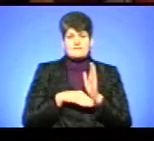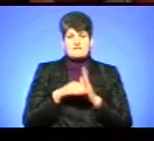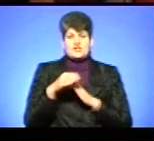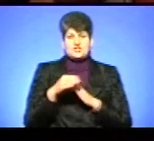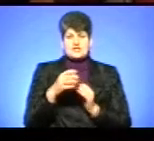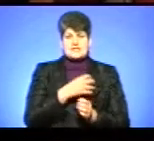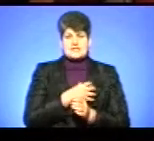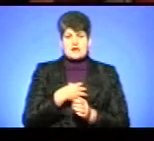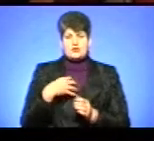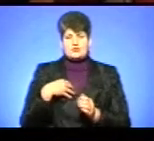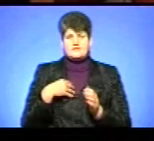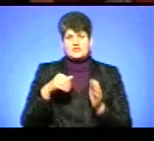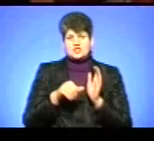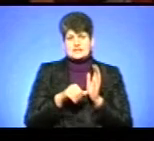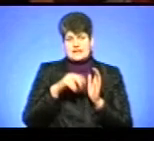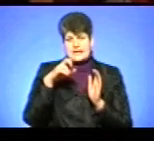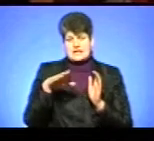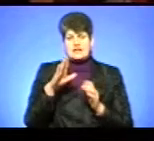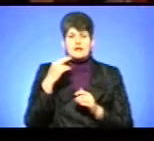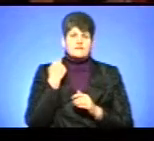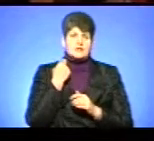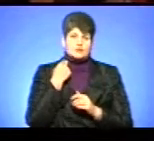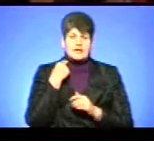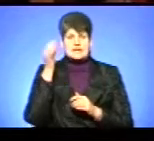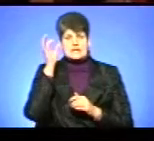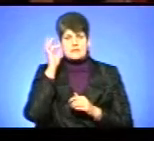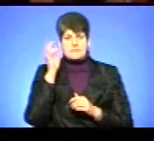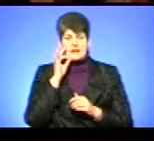війні від шести країн – Великобританії,